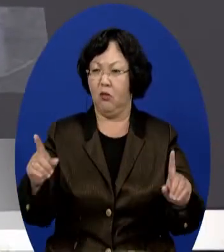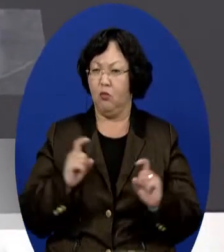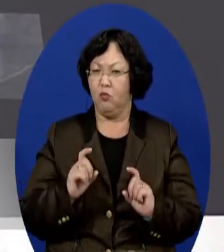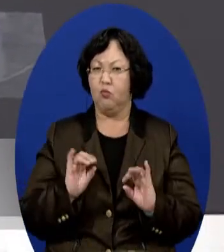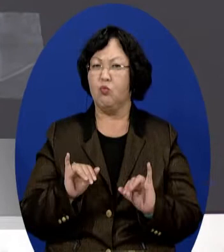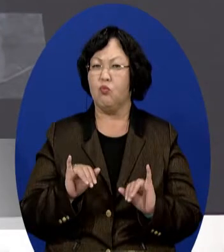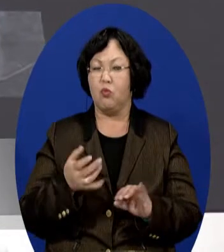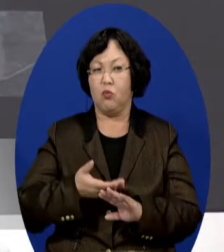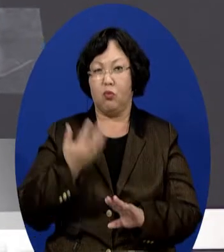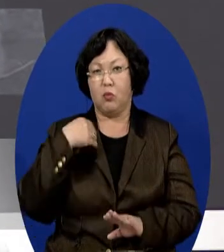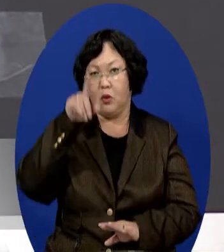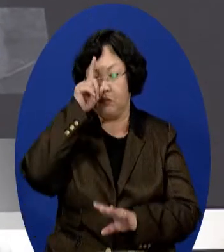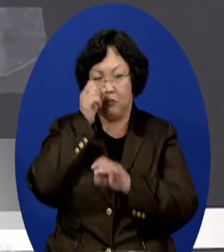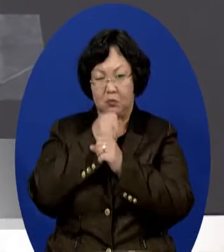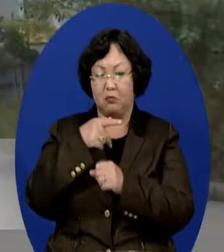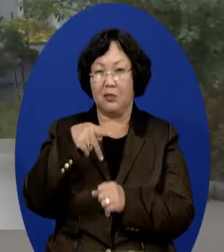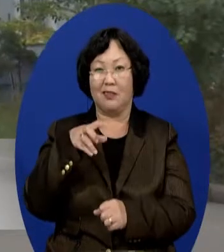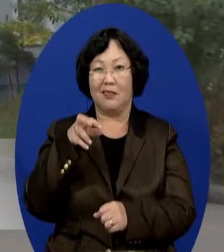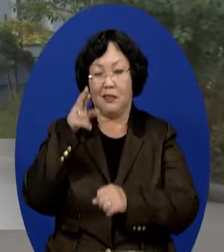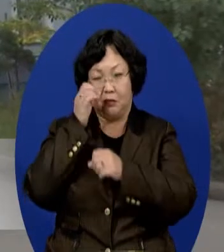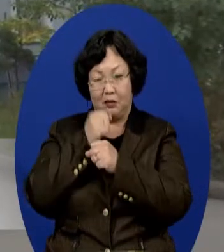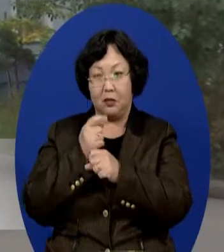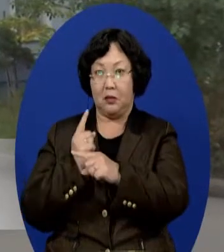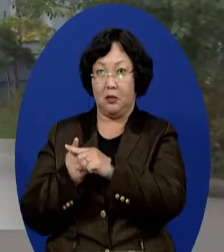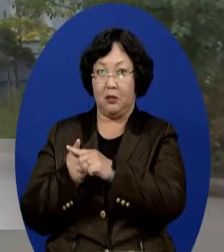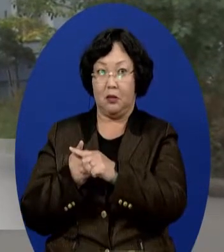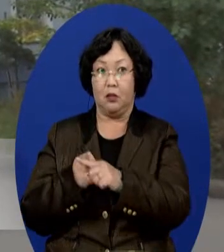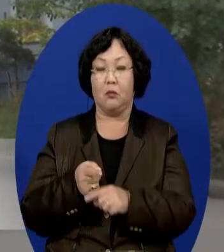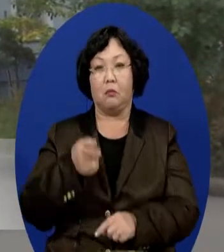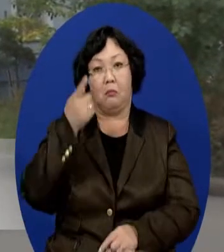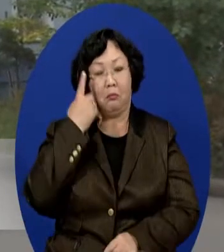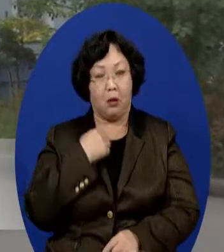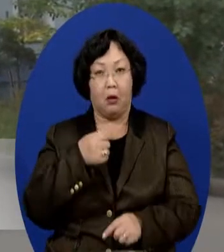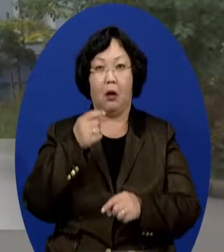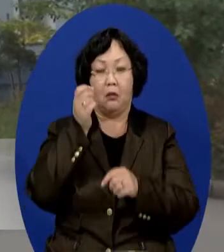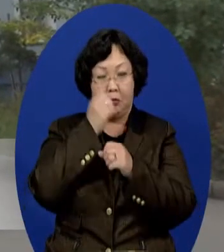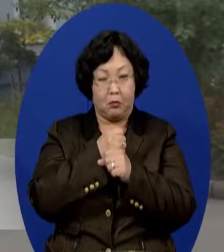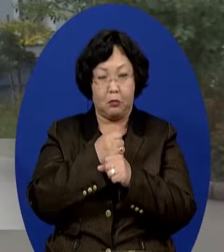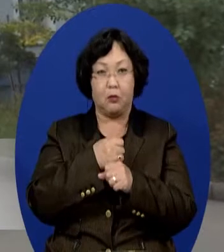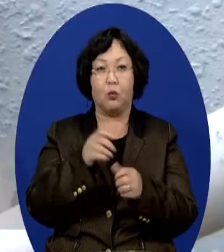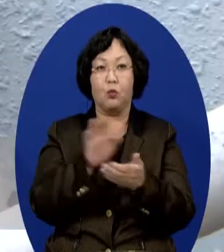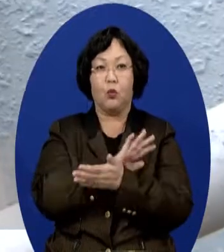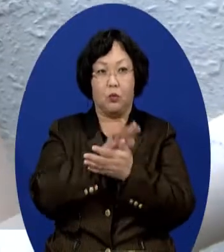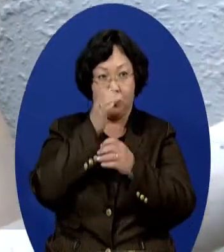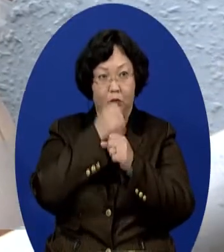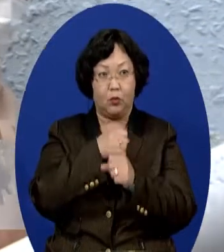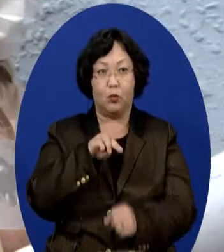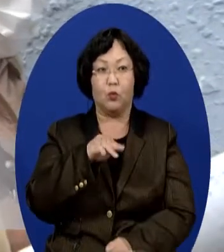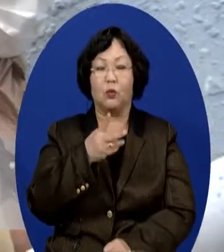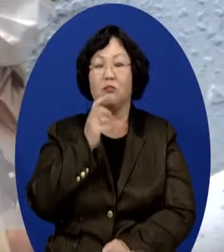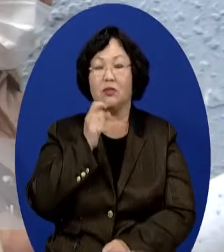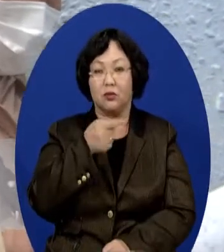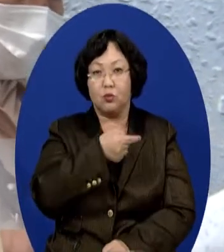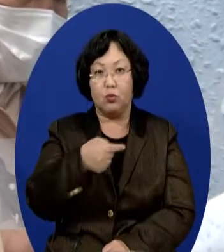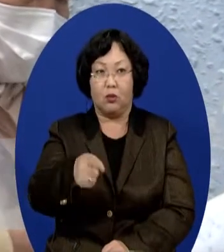эмнэлэгт өгсөн PCR эерэг гарч байхад харин тухайн өдөр нь өгсөн түргэвчлсэн тест сөрөг гэсэн хариу гаргаж байгаа юм. Тест чинь би